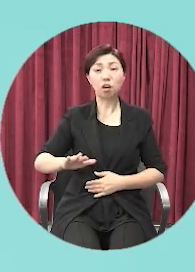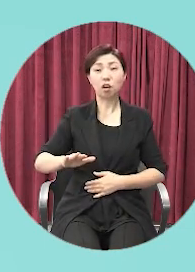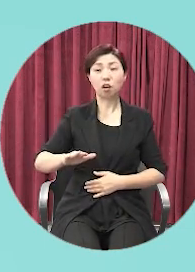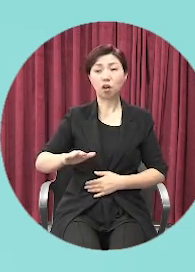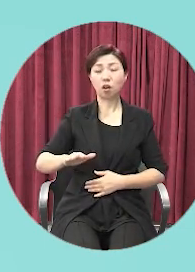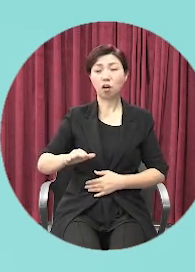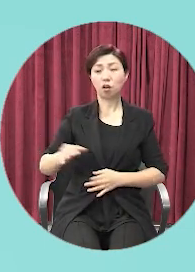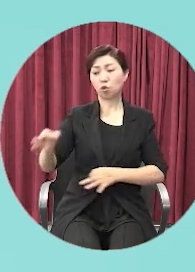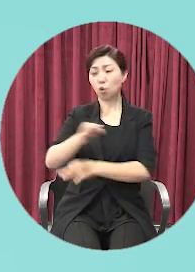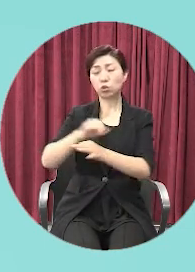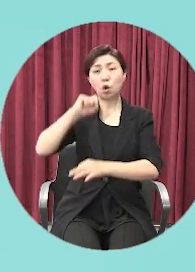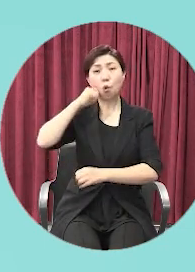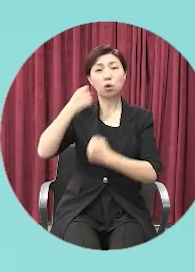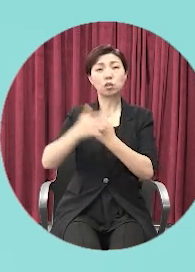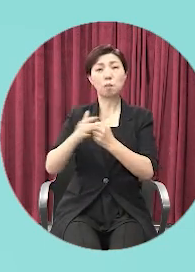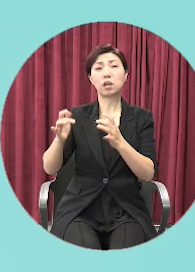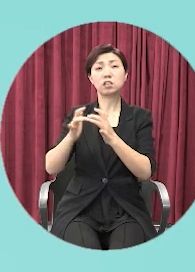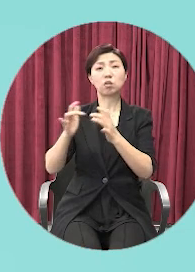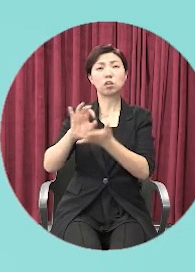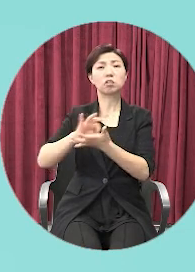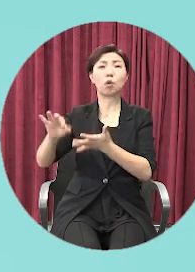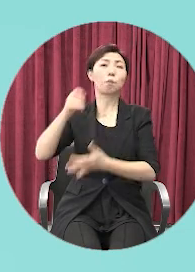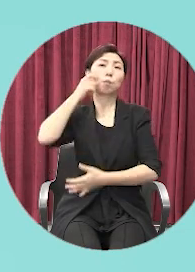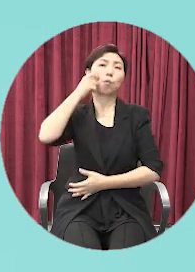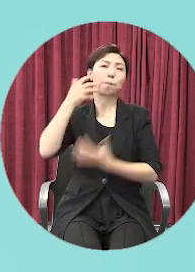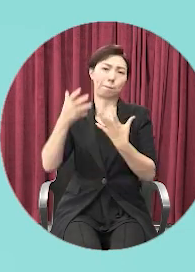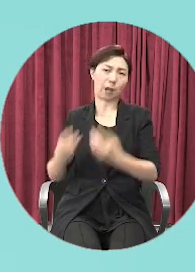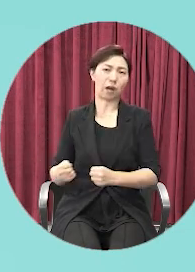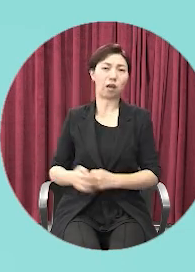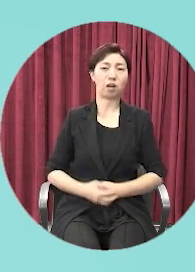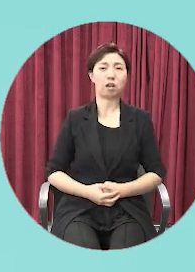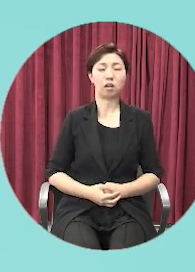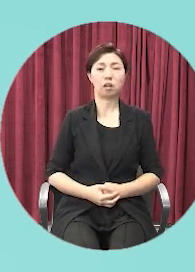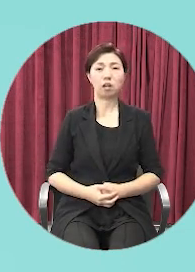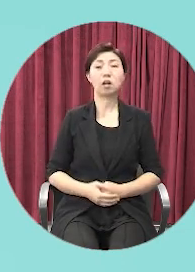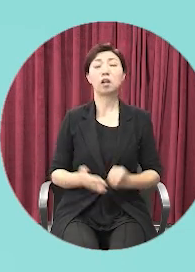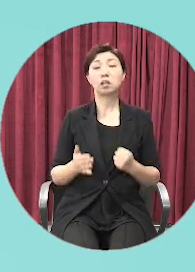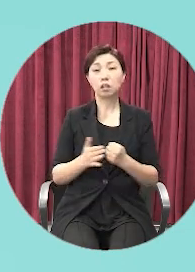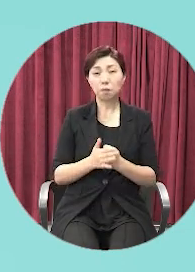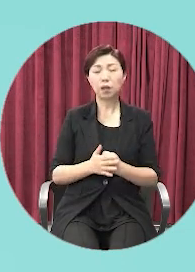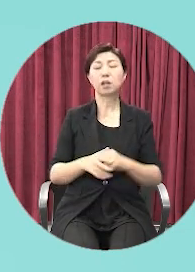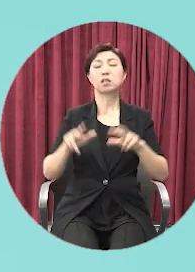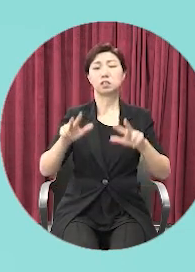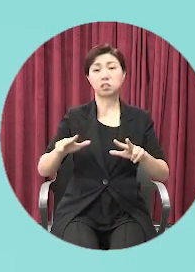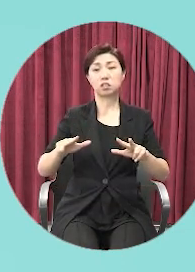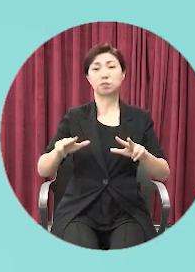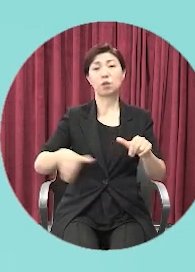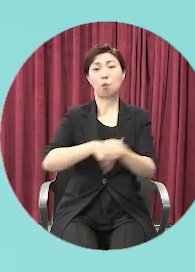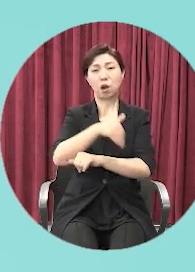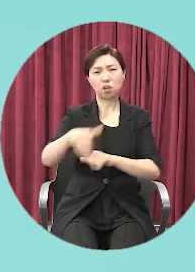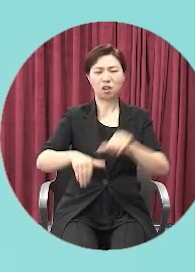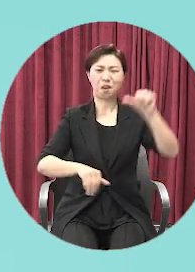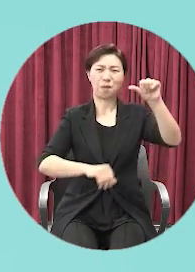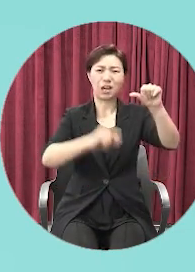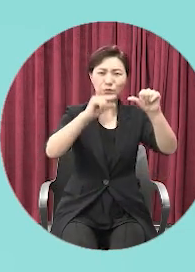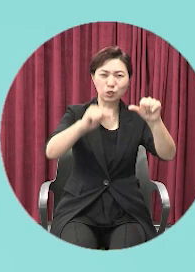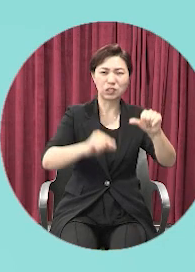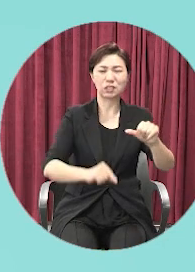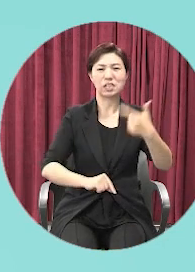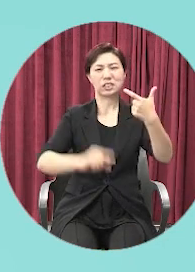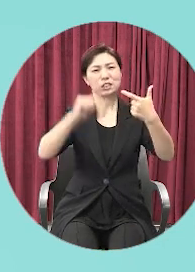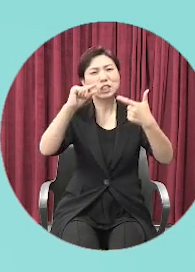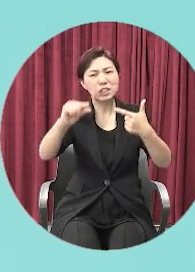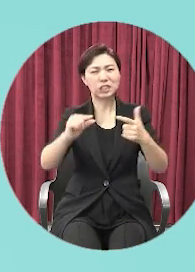않는 장애인들이 너무도 많습니다. 그래서 그러한 부분은 결국은 우리 환경 자체가 뭐 지금 5G 이렇게 얘기하고 뭐 6G